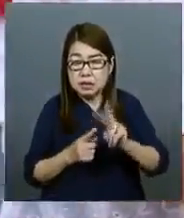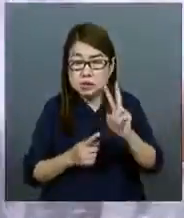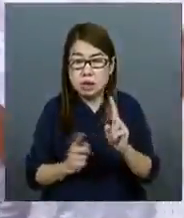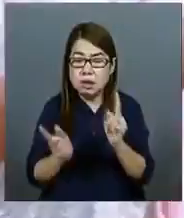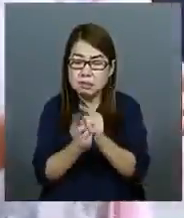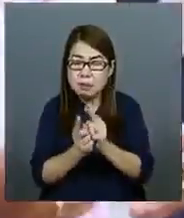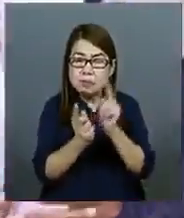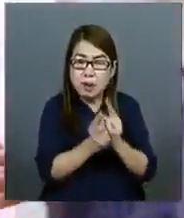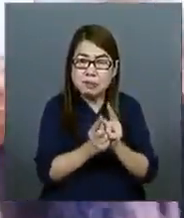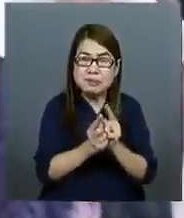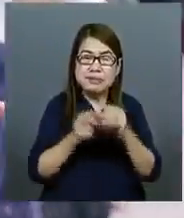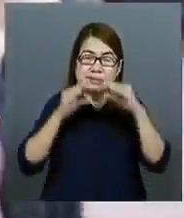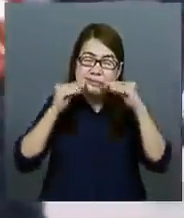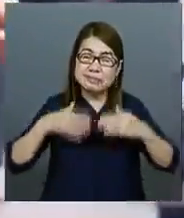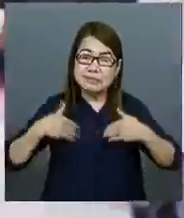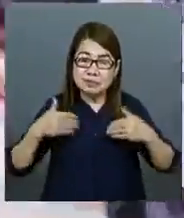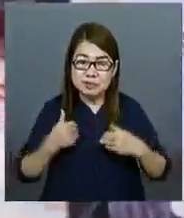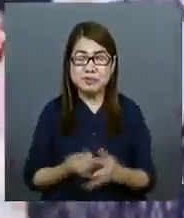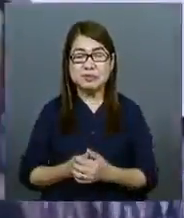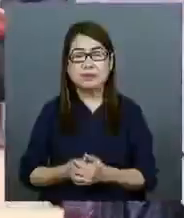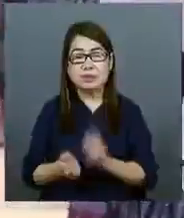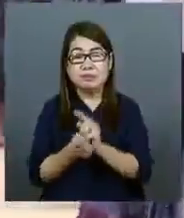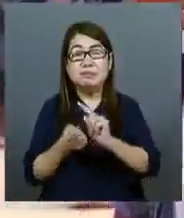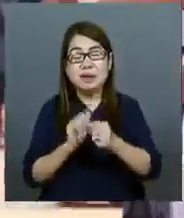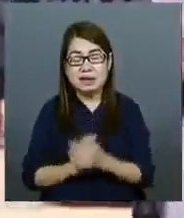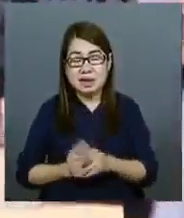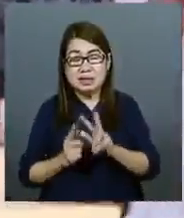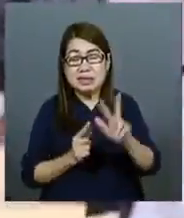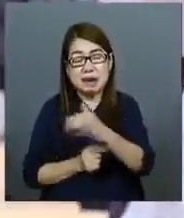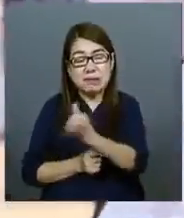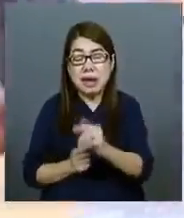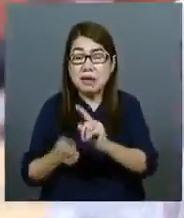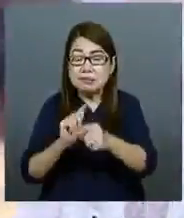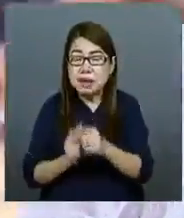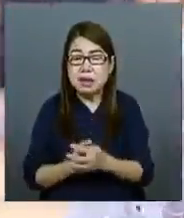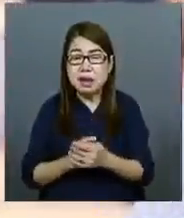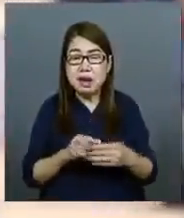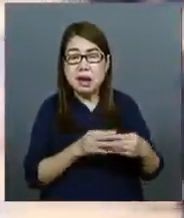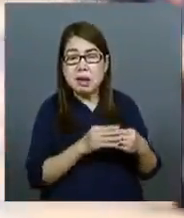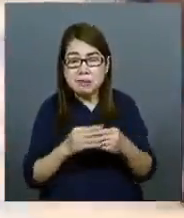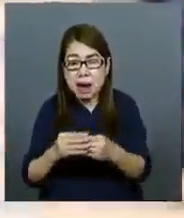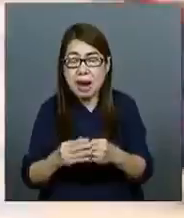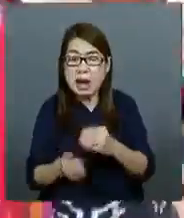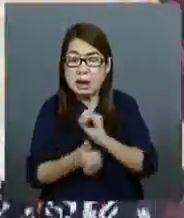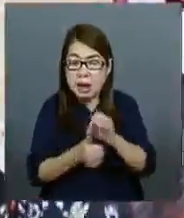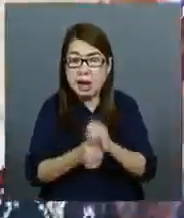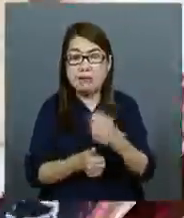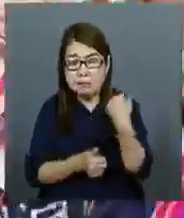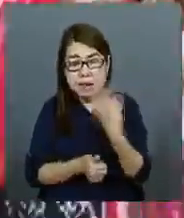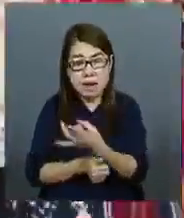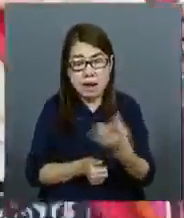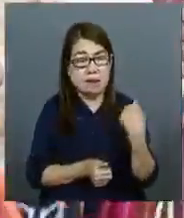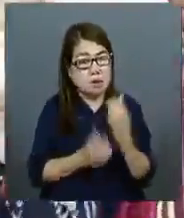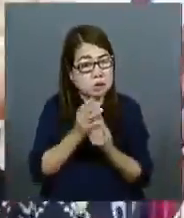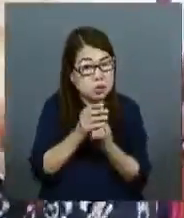ะสังสรรค์กับเพื่อนอันที่3บางทีเพื่อนเนี่ยแนะนำอันนี้มีกิจกรรมผู้สูงอายุนี่มีทำดอก